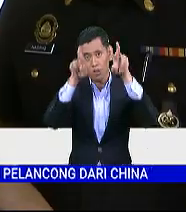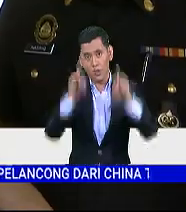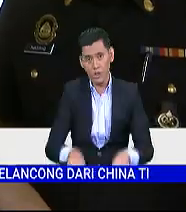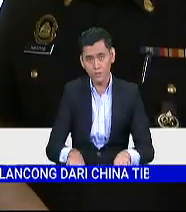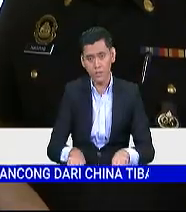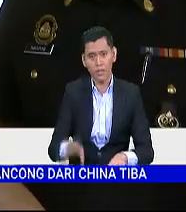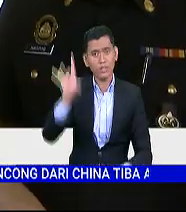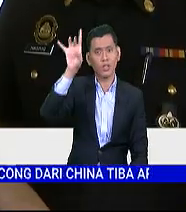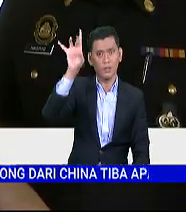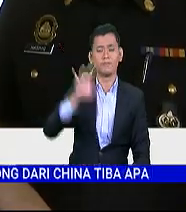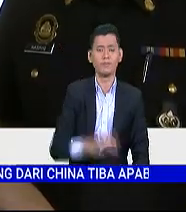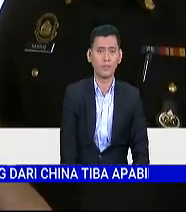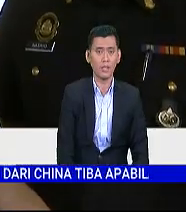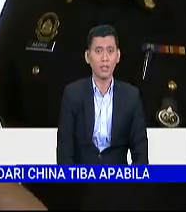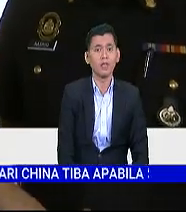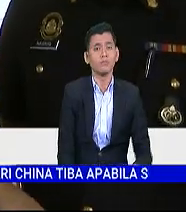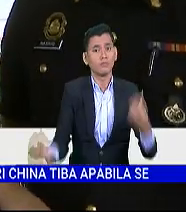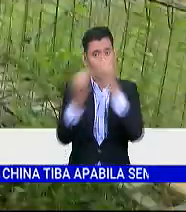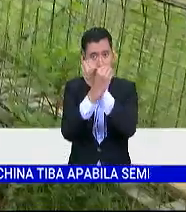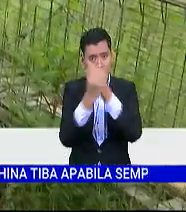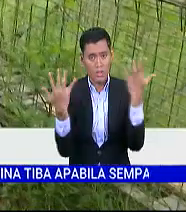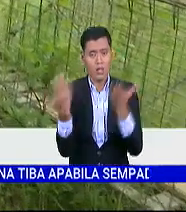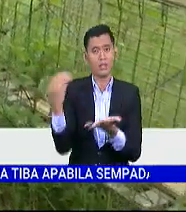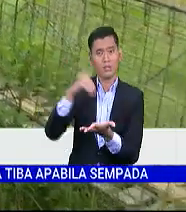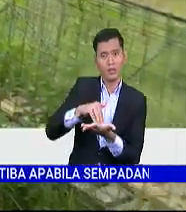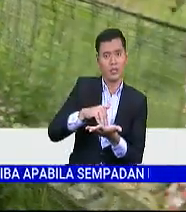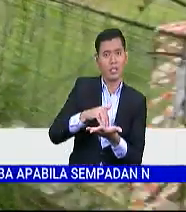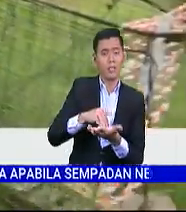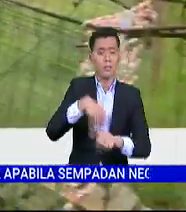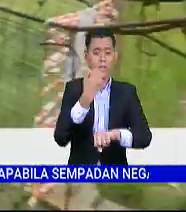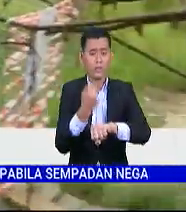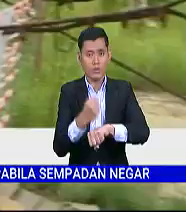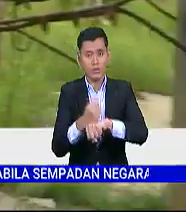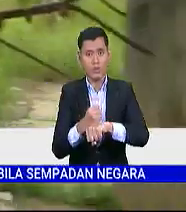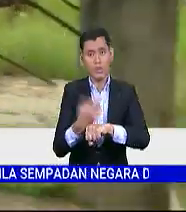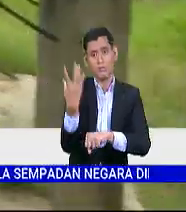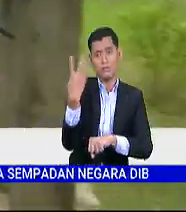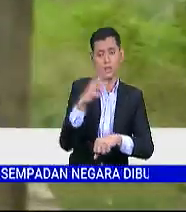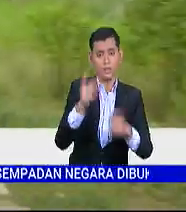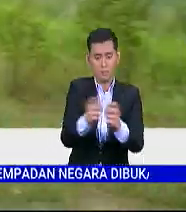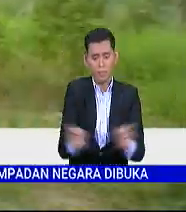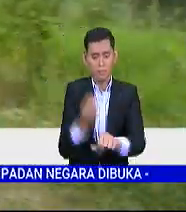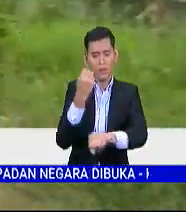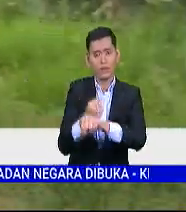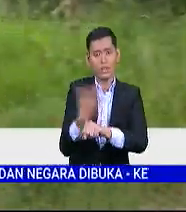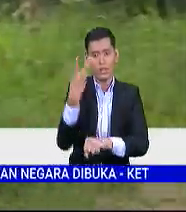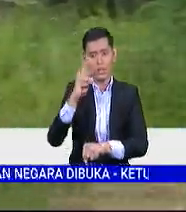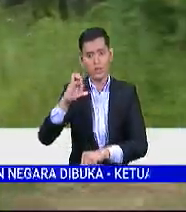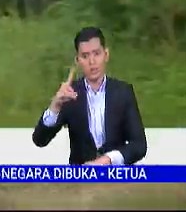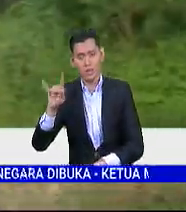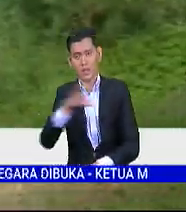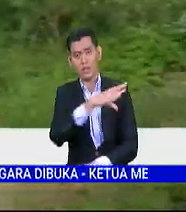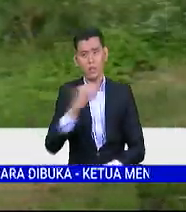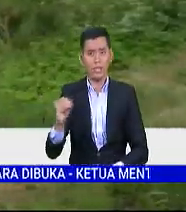sana. InsyaAllah. Beliau ditemui RTM di Batu 16 Sandakan. Sementara itu, penduduk kampung nelayan yang ditemui